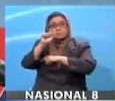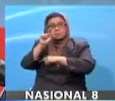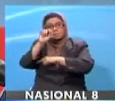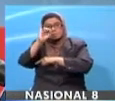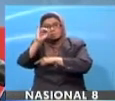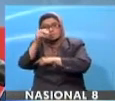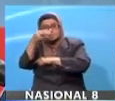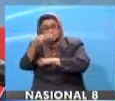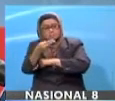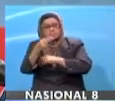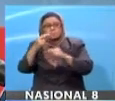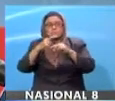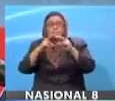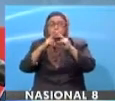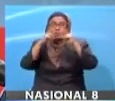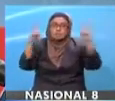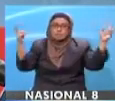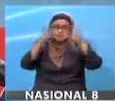untuk membantu